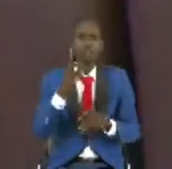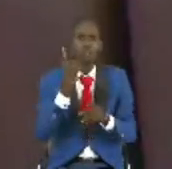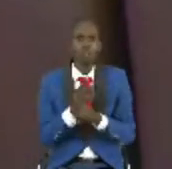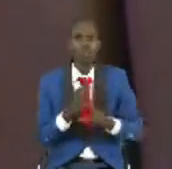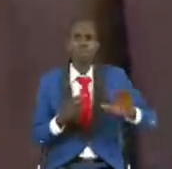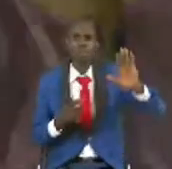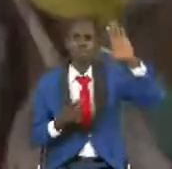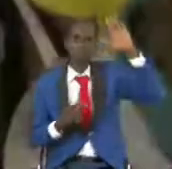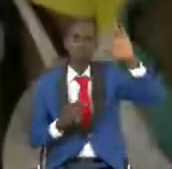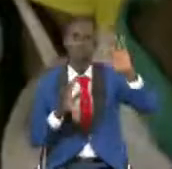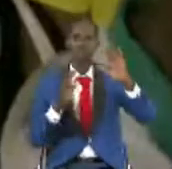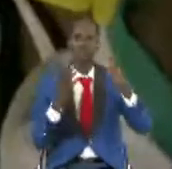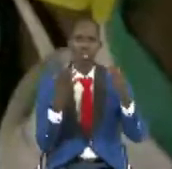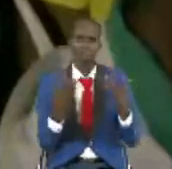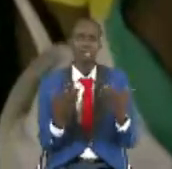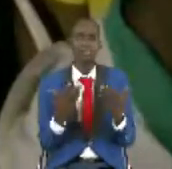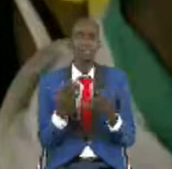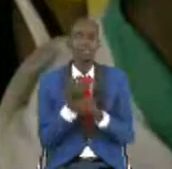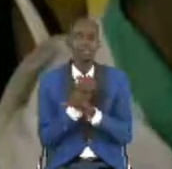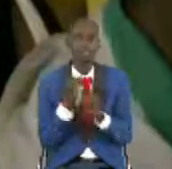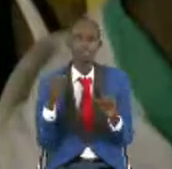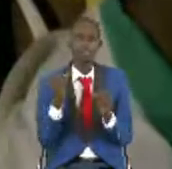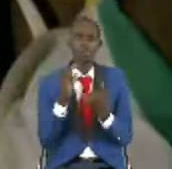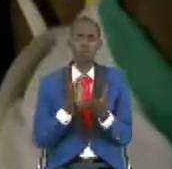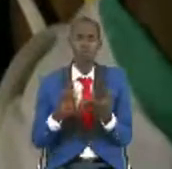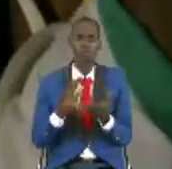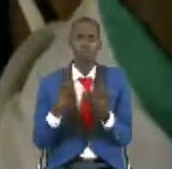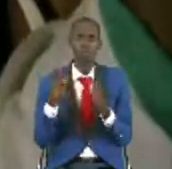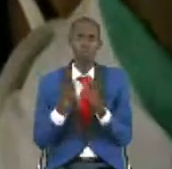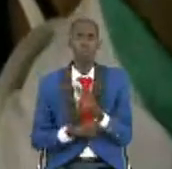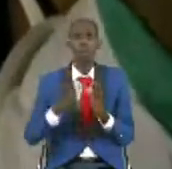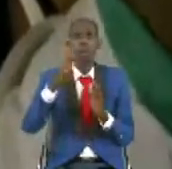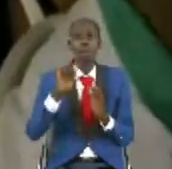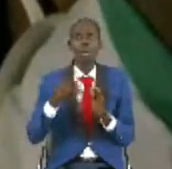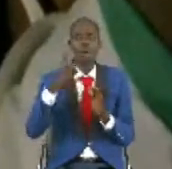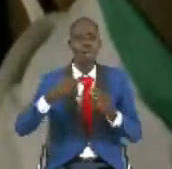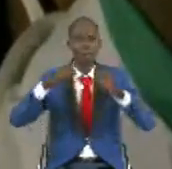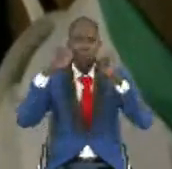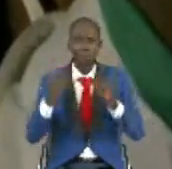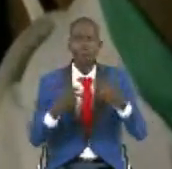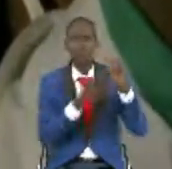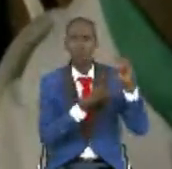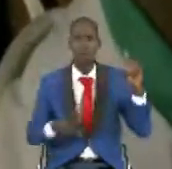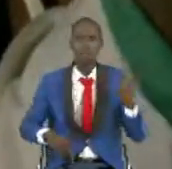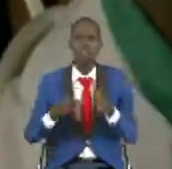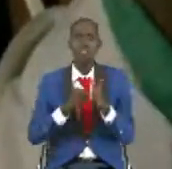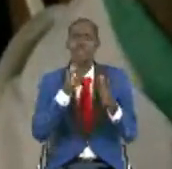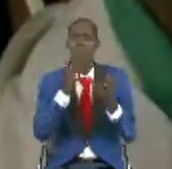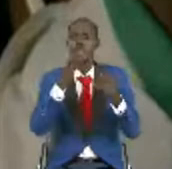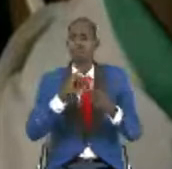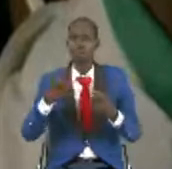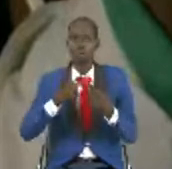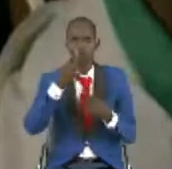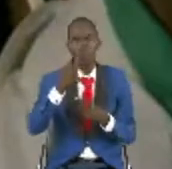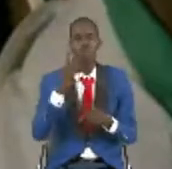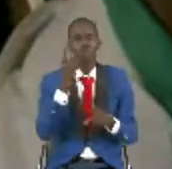La rédemption, le salut, le pardon, la liberté du péché, par la puissance du Seigneur. Ça vient pour vous maintenant, partout où tu